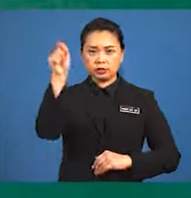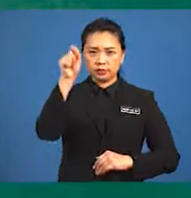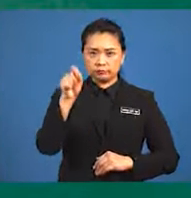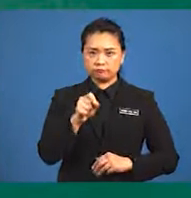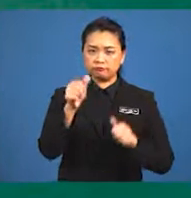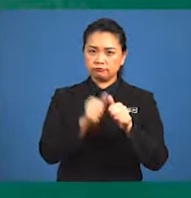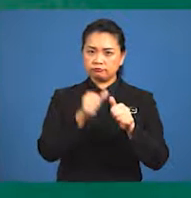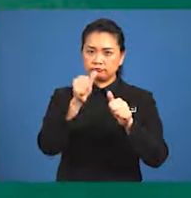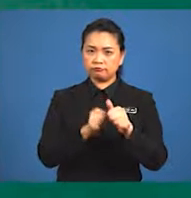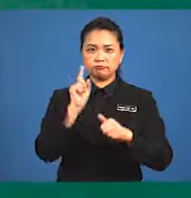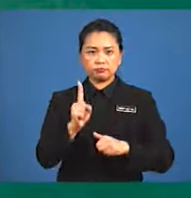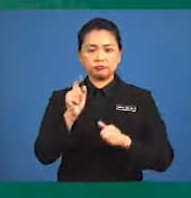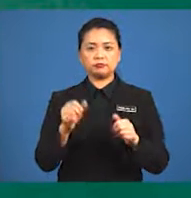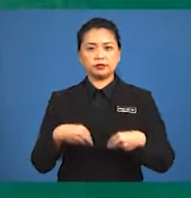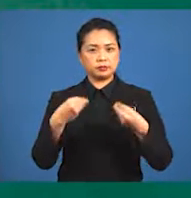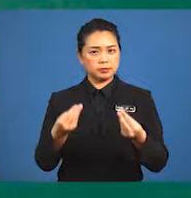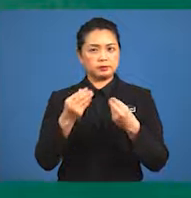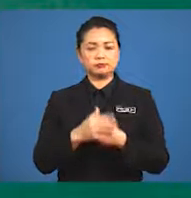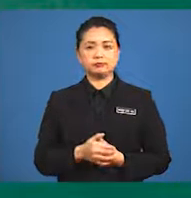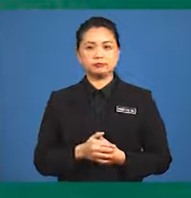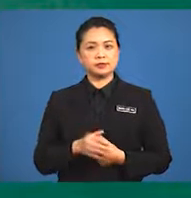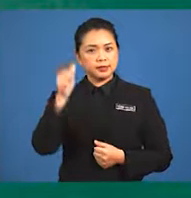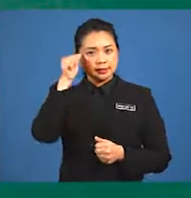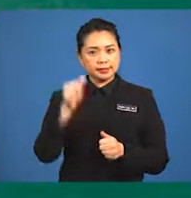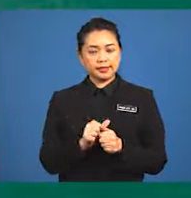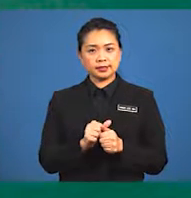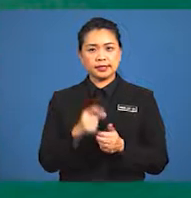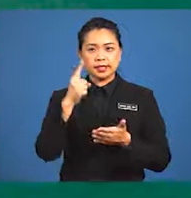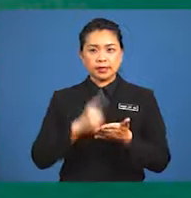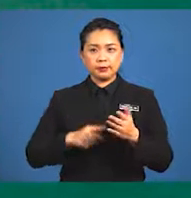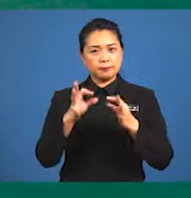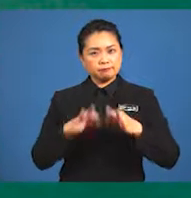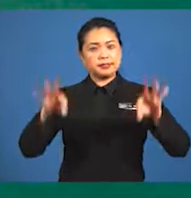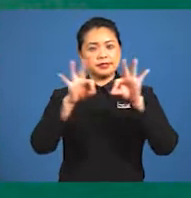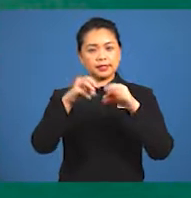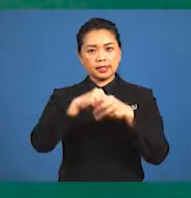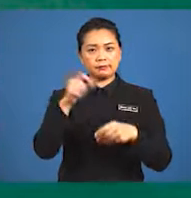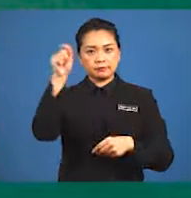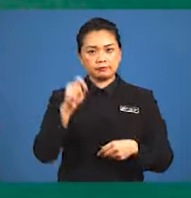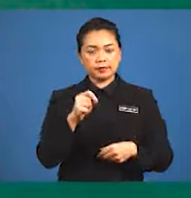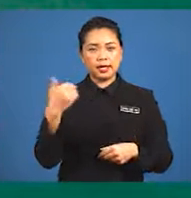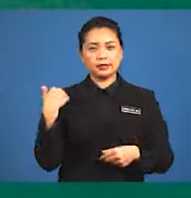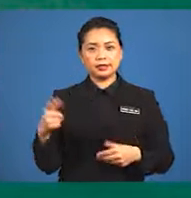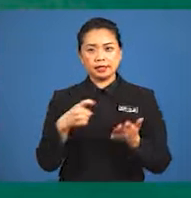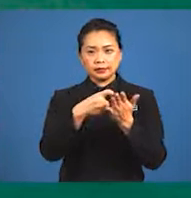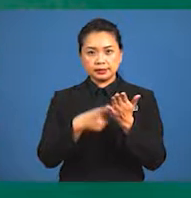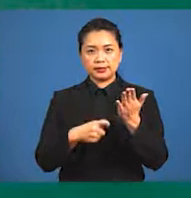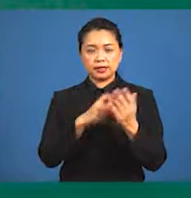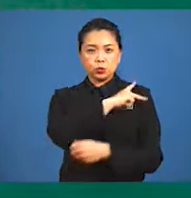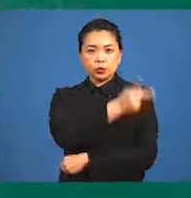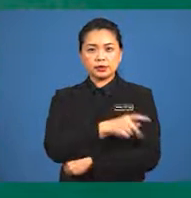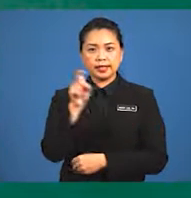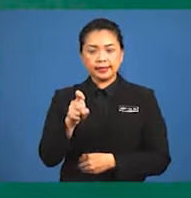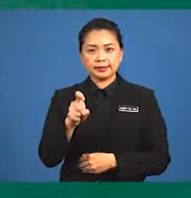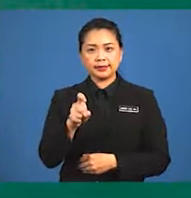setiap sebutan yang diberi. Ingat, apa yang penting dalam kamiran adalah nilai kuasa X